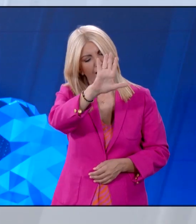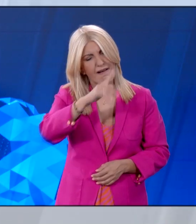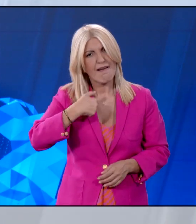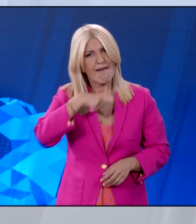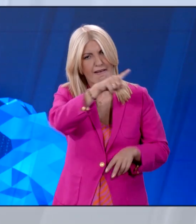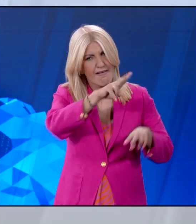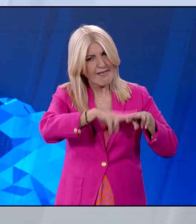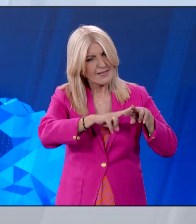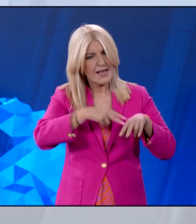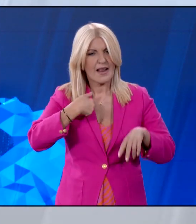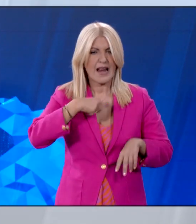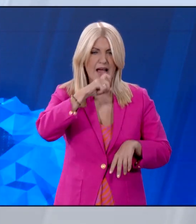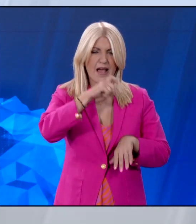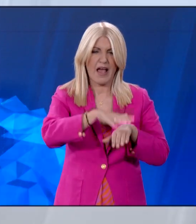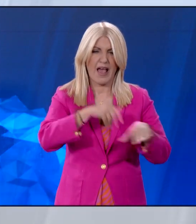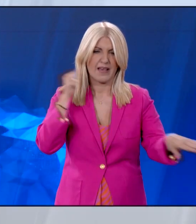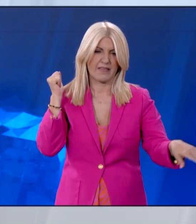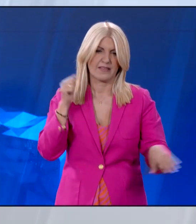Ισραήλ.